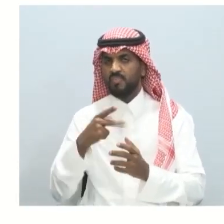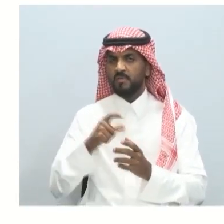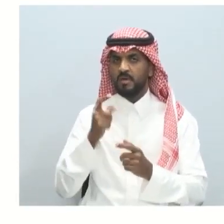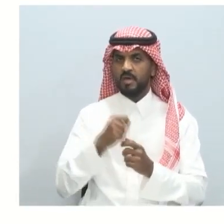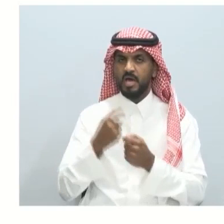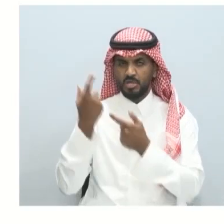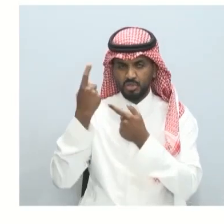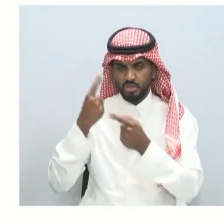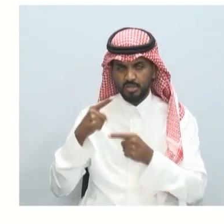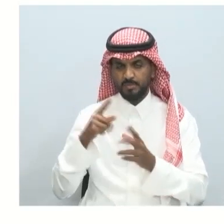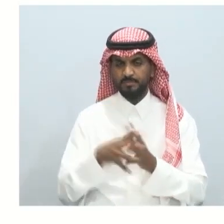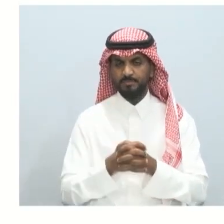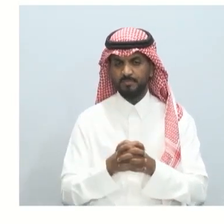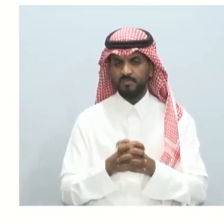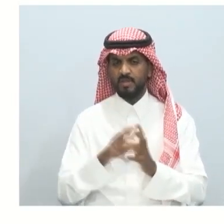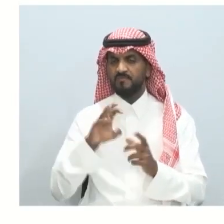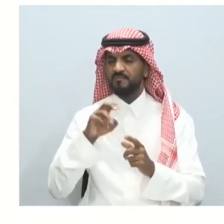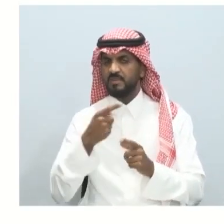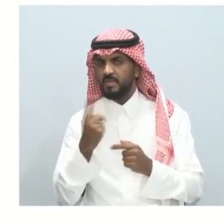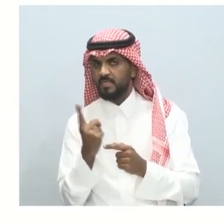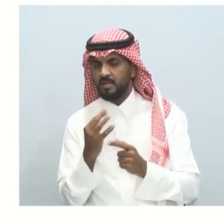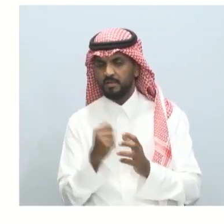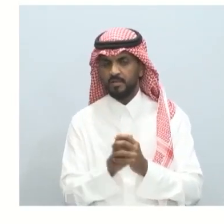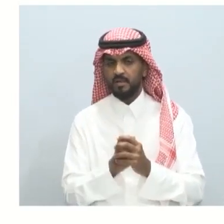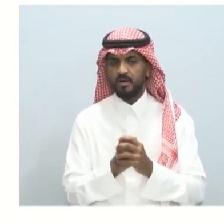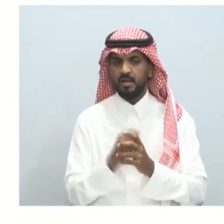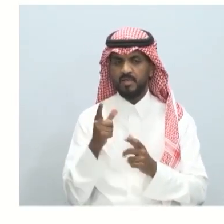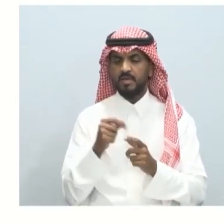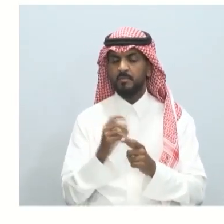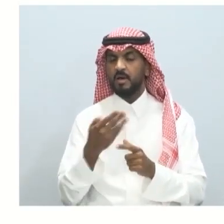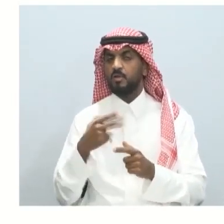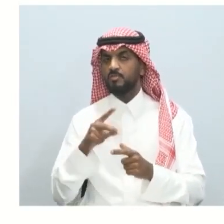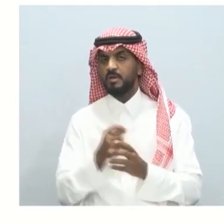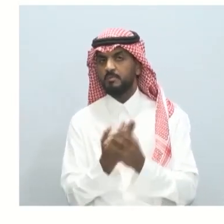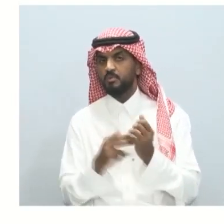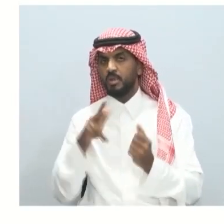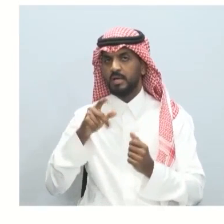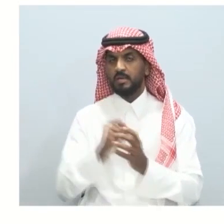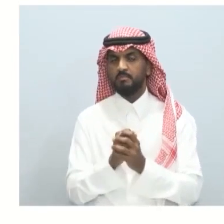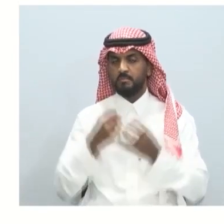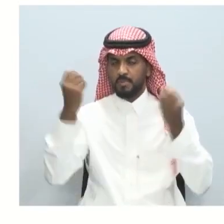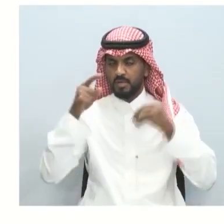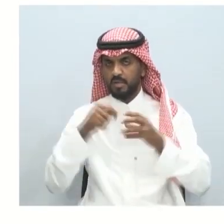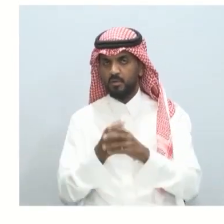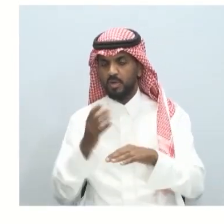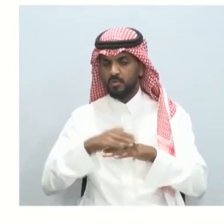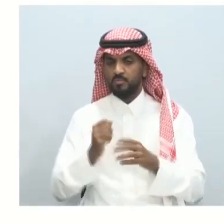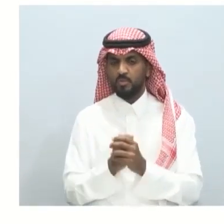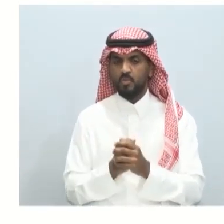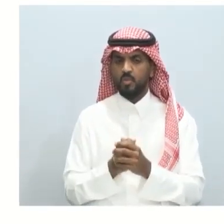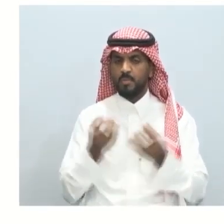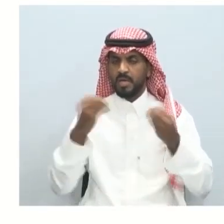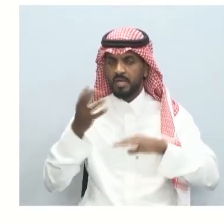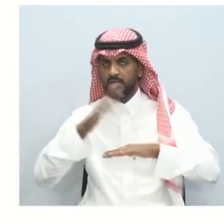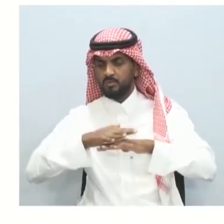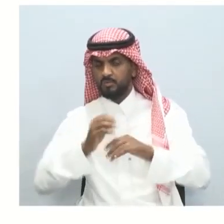واجركم فقيل له فيما ذلك فقال هذا كما قال عثمان بن الحكم بارك الله لكم وبارك الله